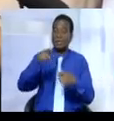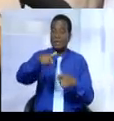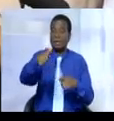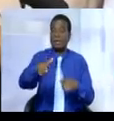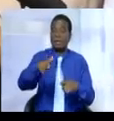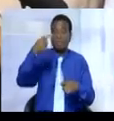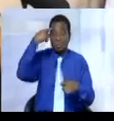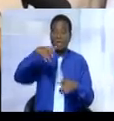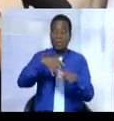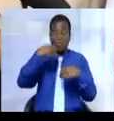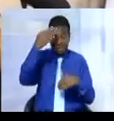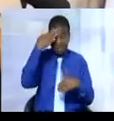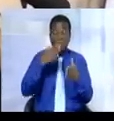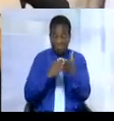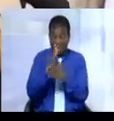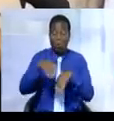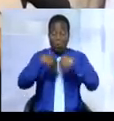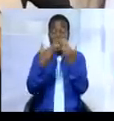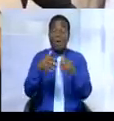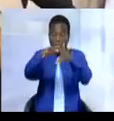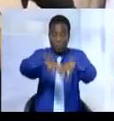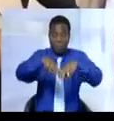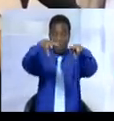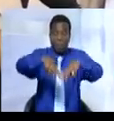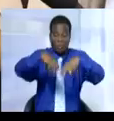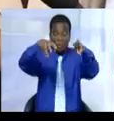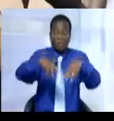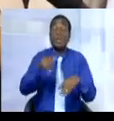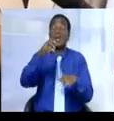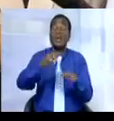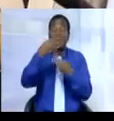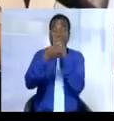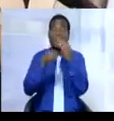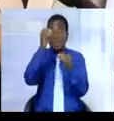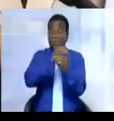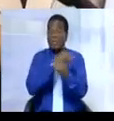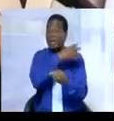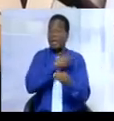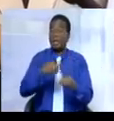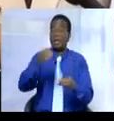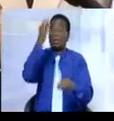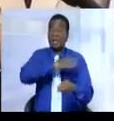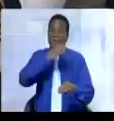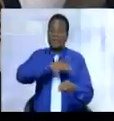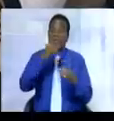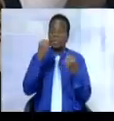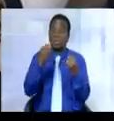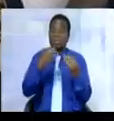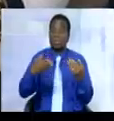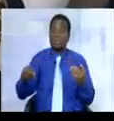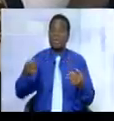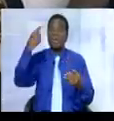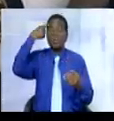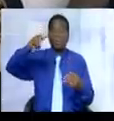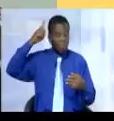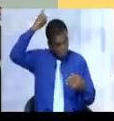de manière à ce qu'ils aient la maîtrise donc de cette production, mais aussi qu'ils en tirent les revenus. Et ça, à ce moment-là, ça fait un partenariat gagnant-gagnant. Pour